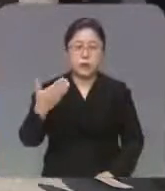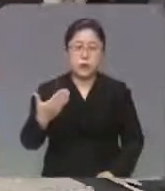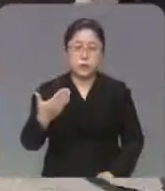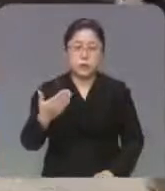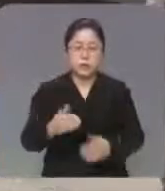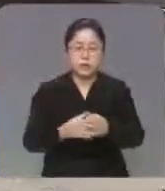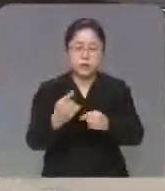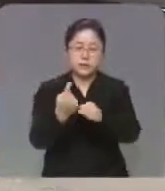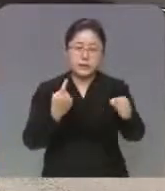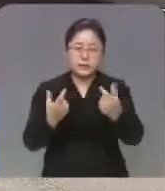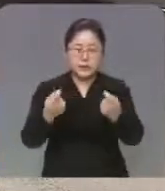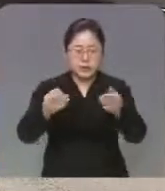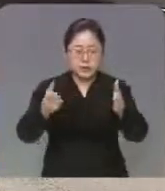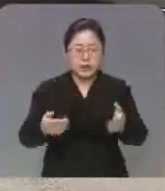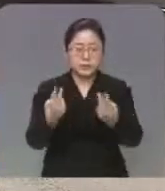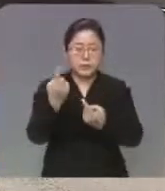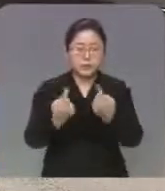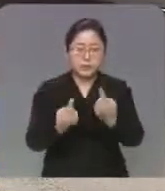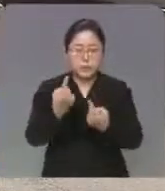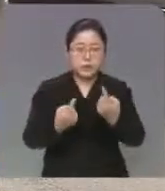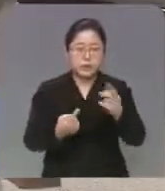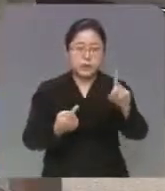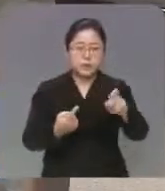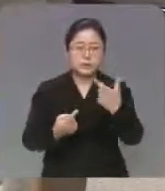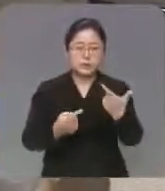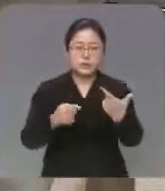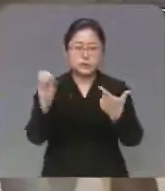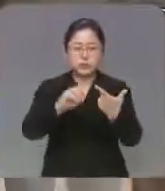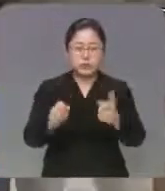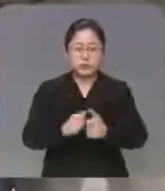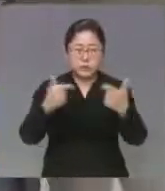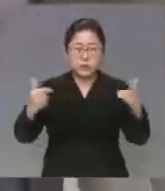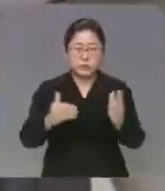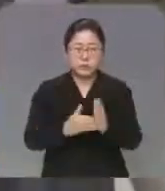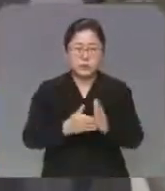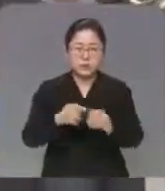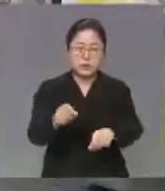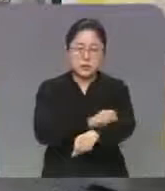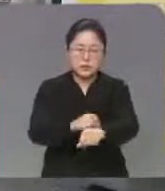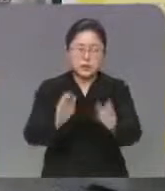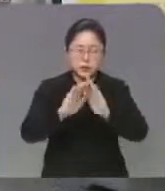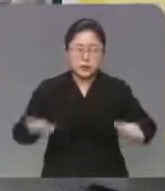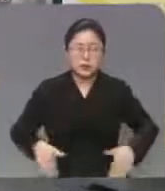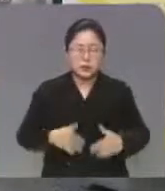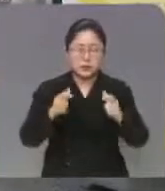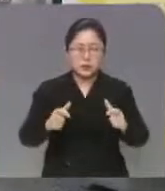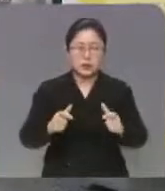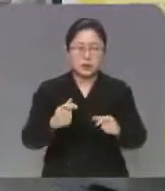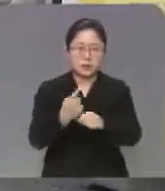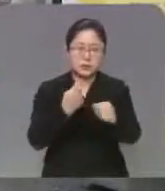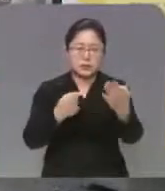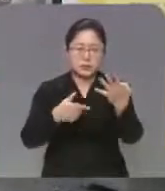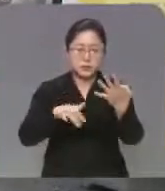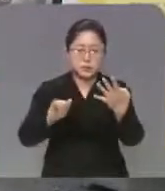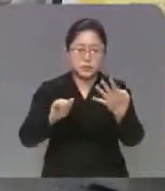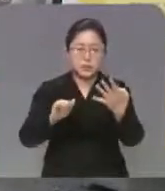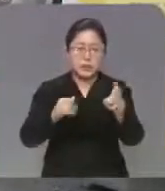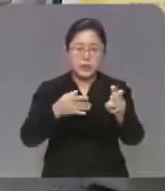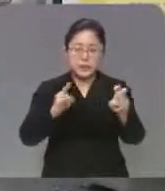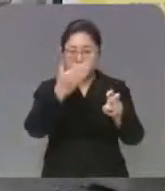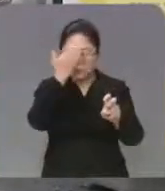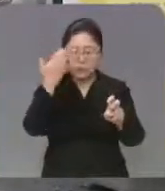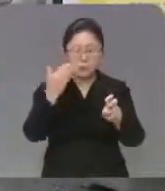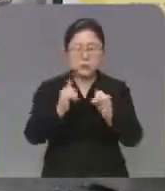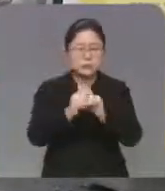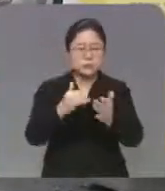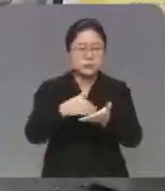11,629명으로 지난해 같은 기간보다 16% 증가했습니다. 특히 전남의 경우 지난해 4분기 20대 청년